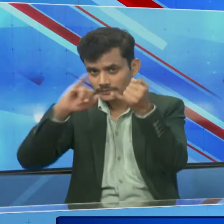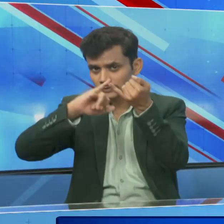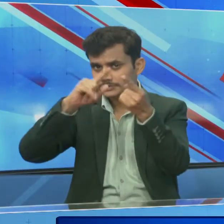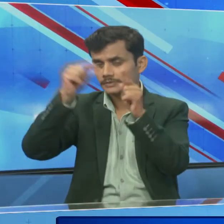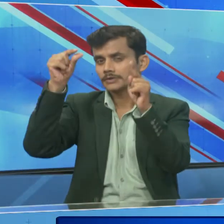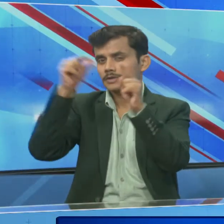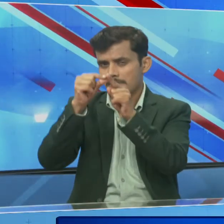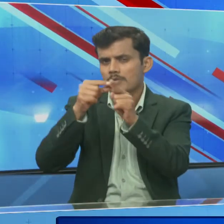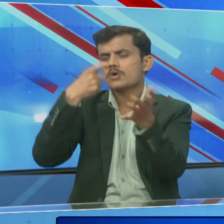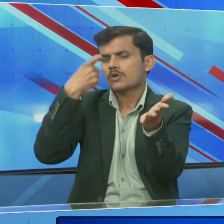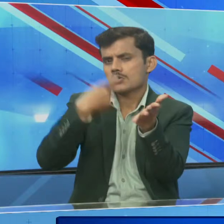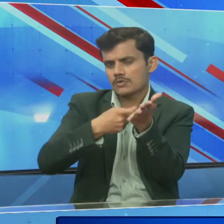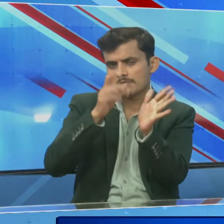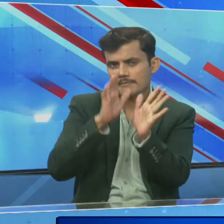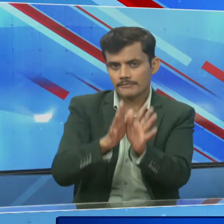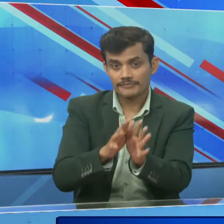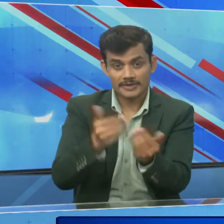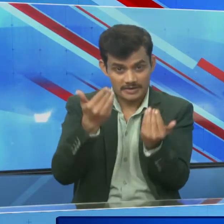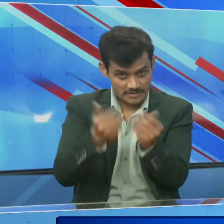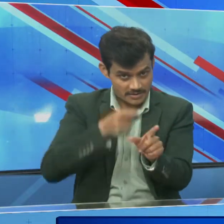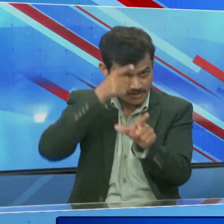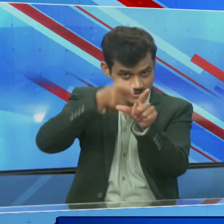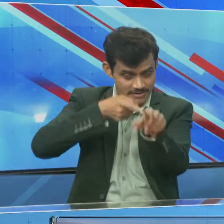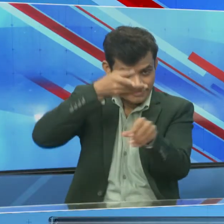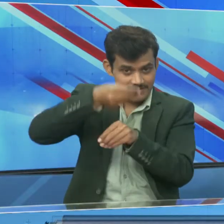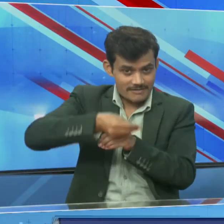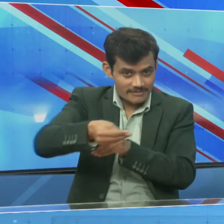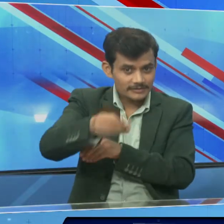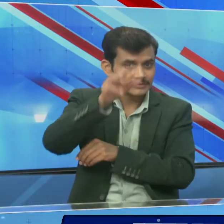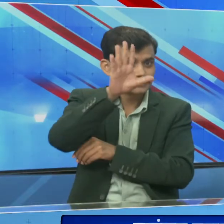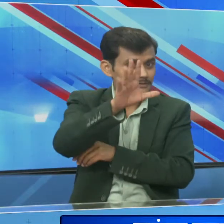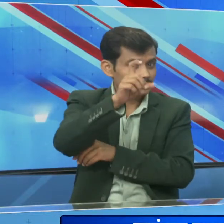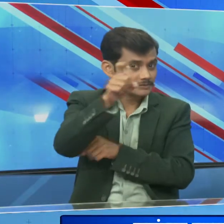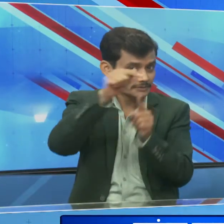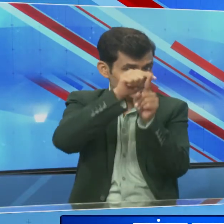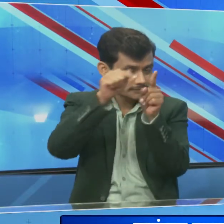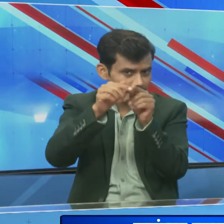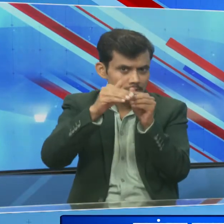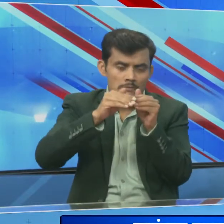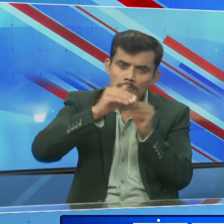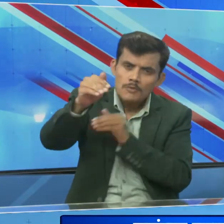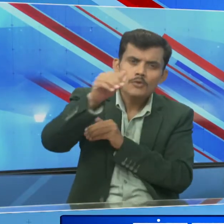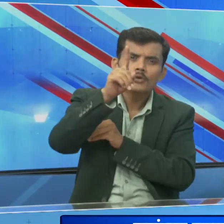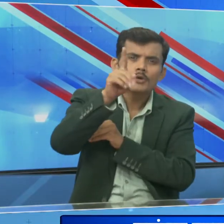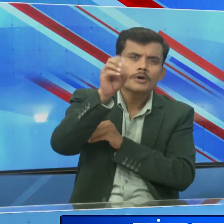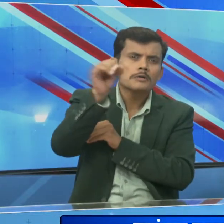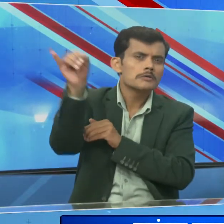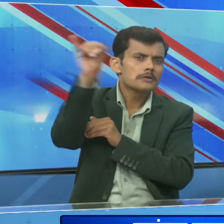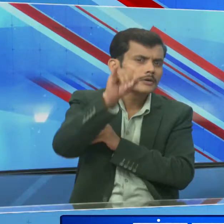रेनफॉल, और इस साल 87 सेंटीमीटर की 106%